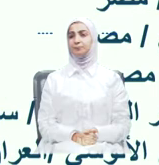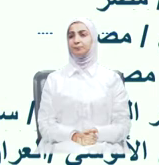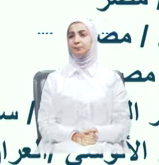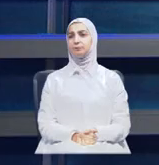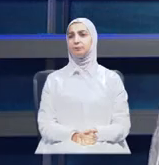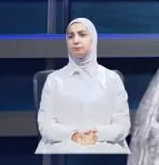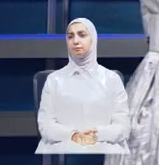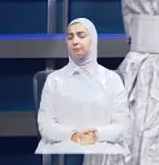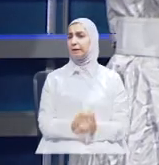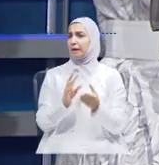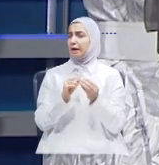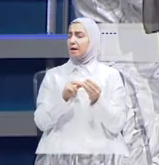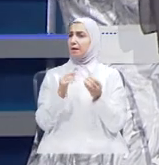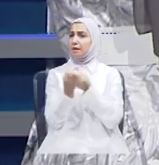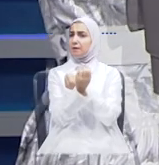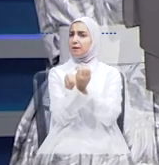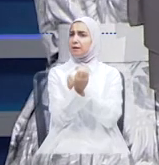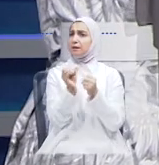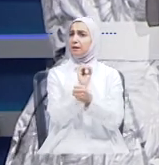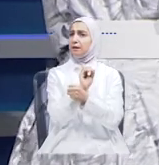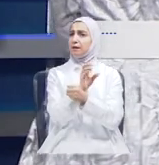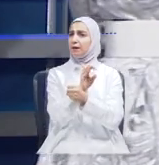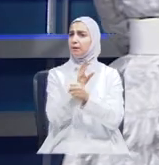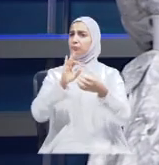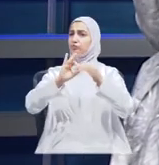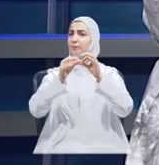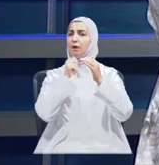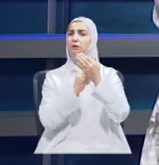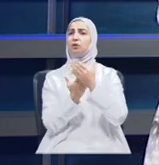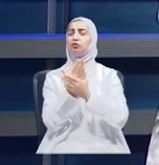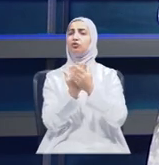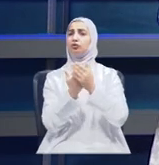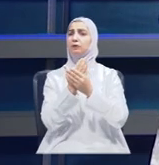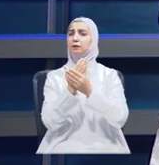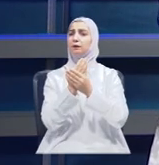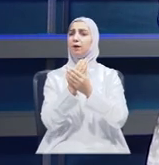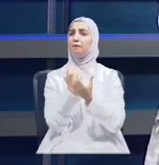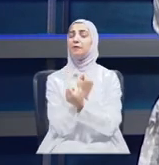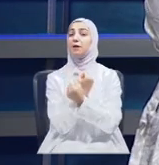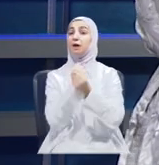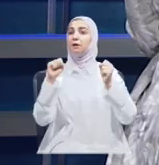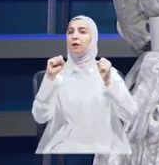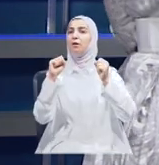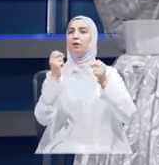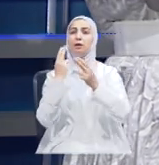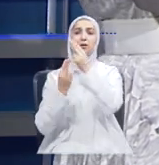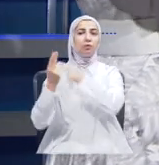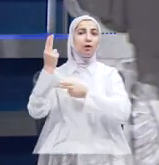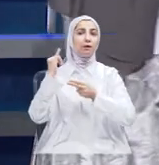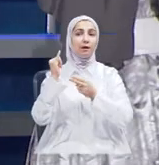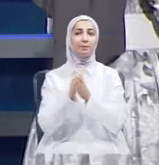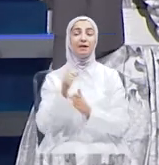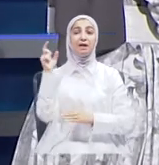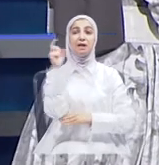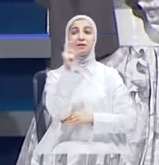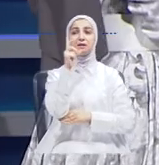وأفق الحركة التعليمية ظهور جمعيات أدبية أسهمت بدورها في إحياء التراث العربي الإسلامي على